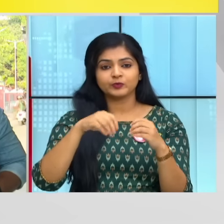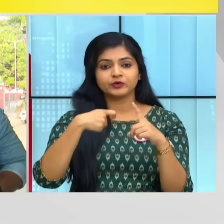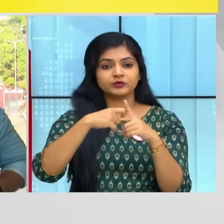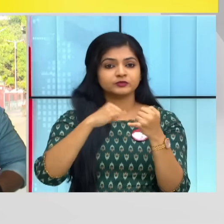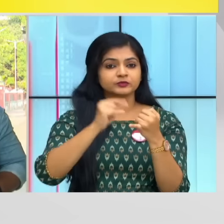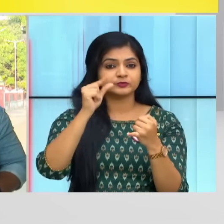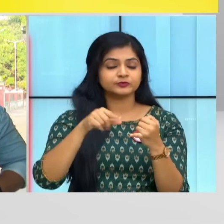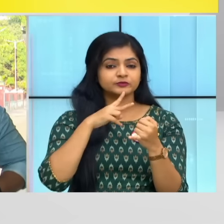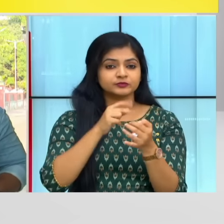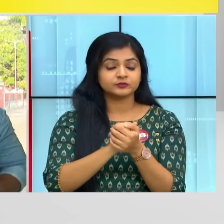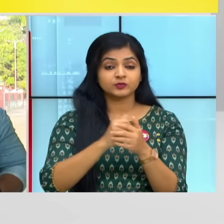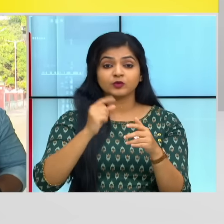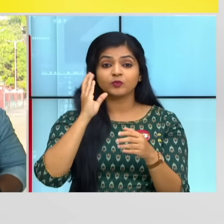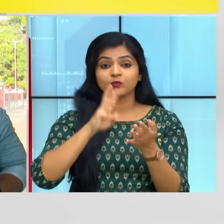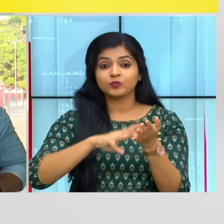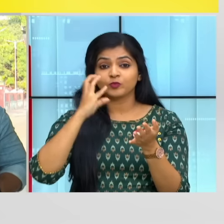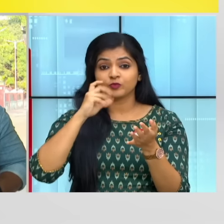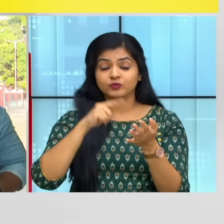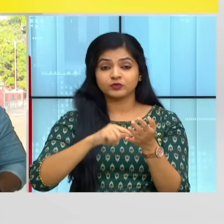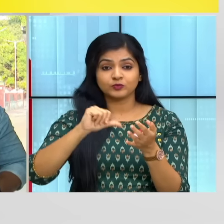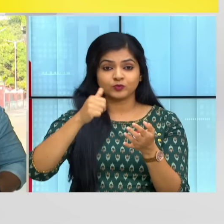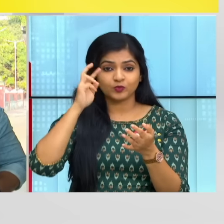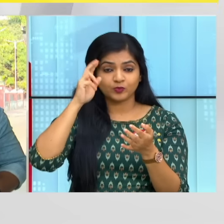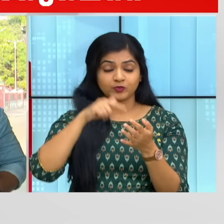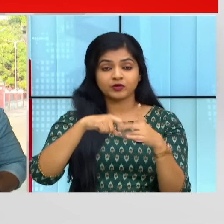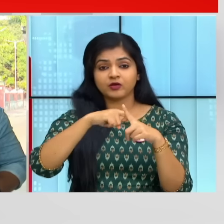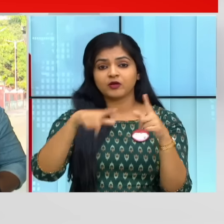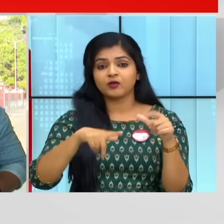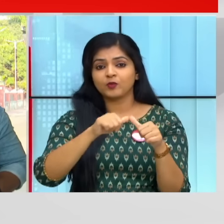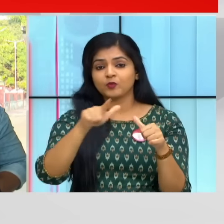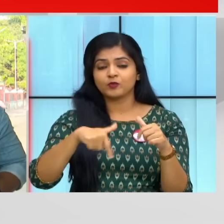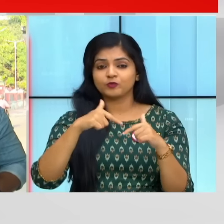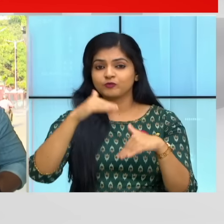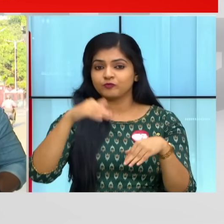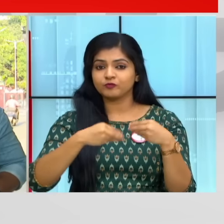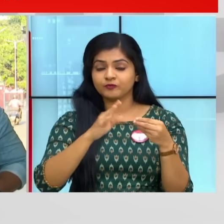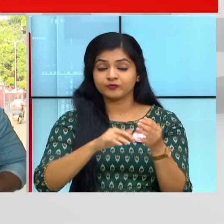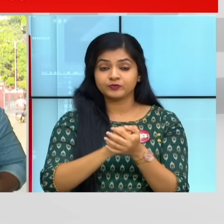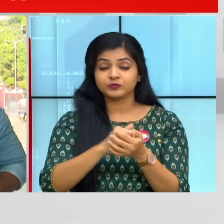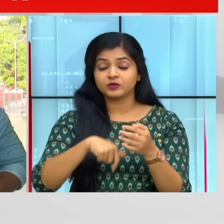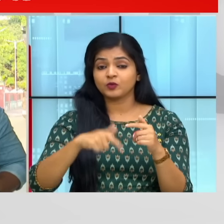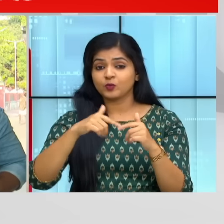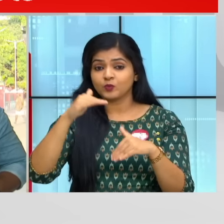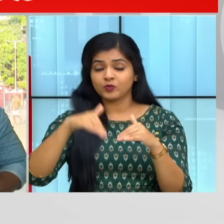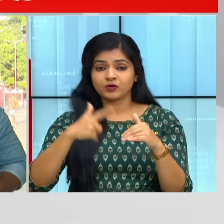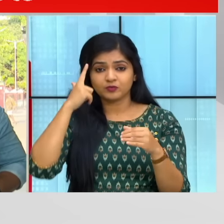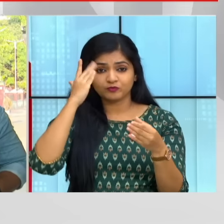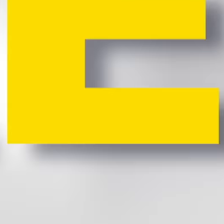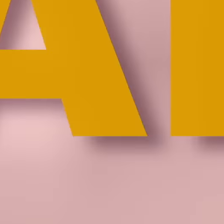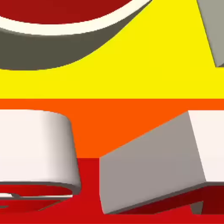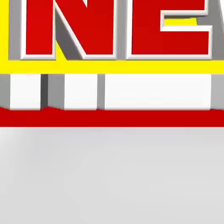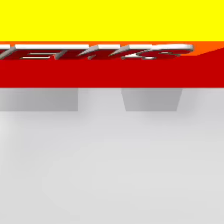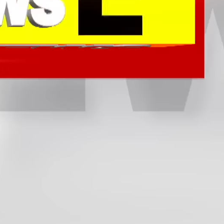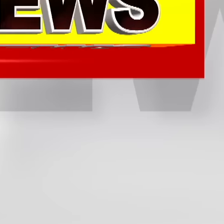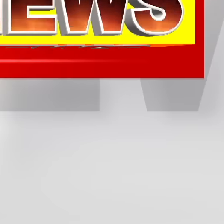പറയുന്നത്. മോദിയുടെ വികസന നേട്ടങ്ങൾക്ക് കേരളം ഒന്നാകെ വോട്ട് ചെയ്തിട്ടുണ്ടെന്നാണ് അദ്ദേഹം പറയുന്നത്. ഇരു മുന്നണികളുടെയും വോട്ട് ബാങ്ക് രാഷ്ട്രീയം, വർഗീയ രാഷ്ട്രീയം അത് ജനം